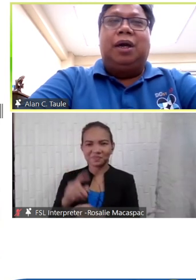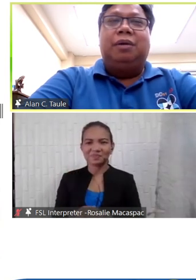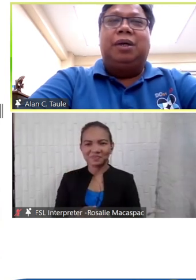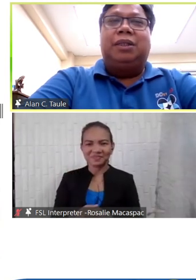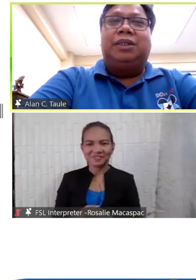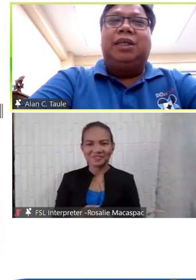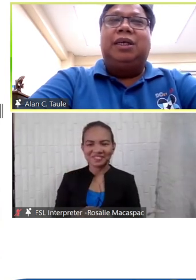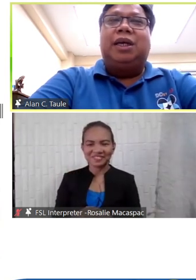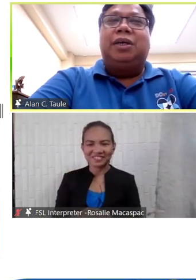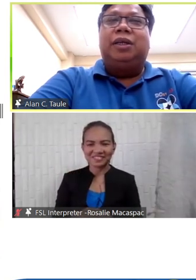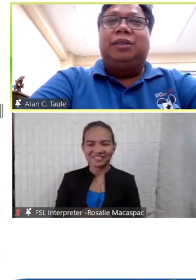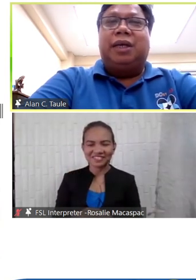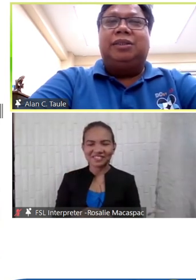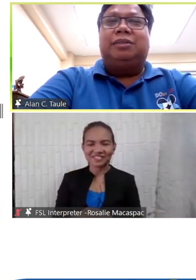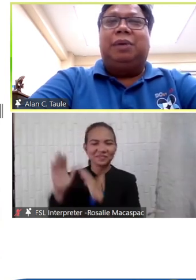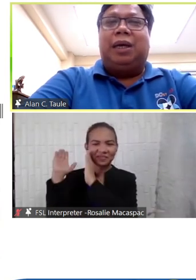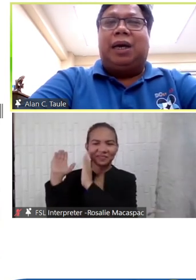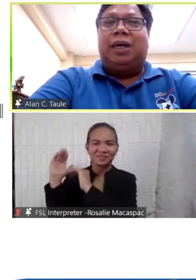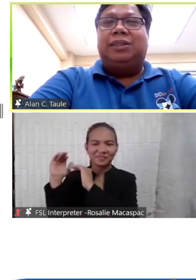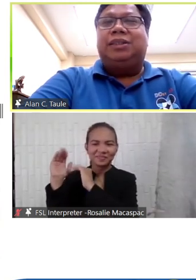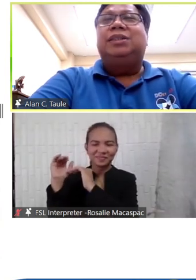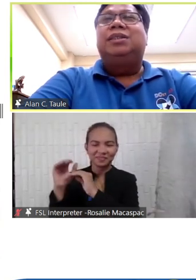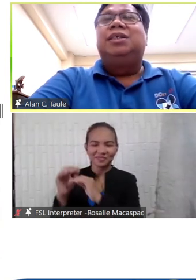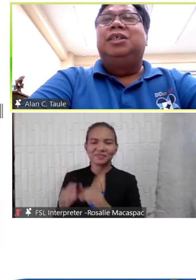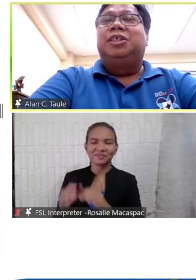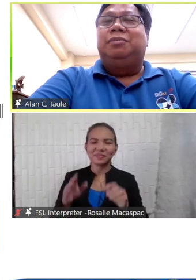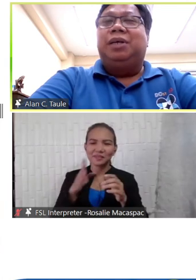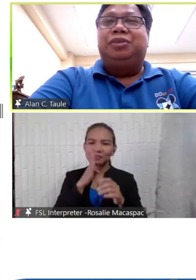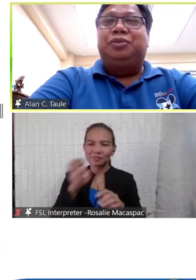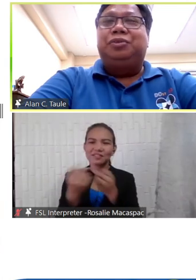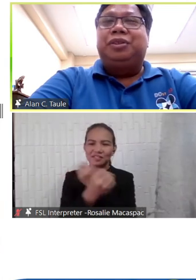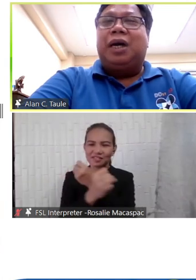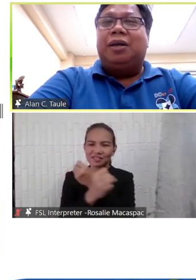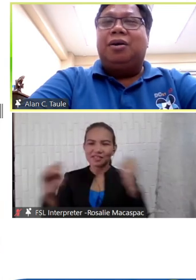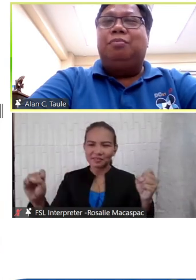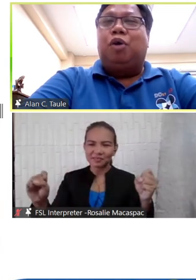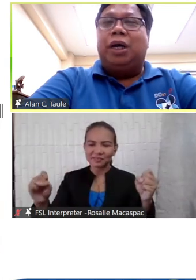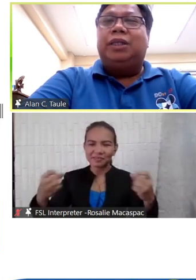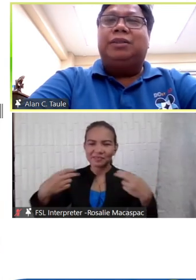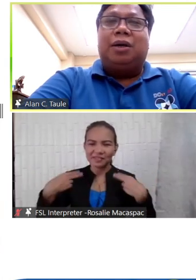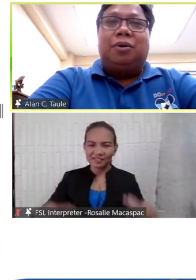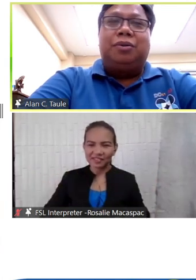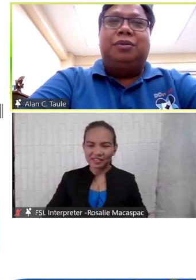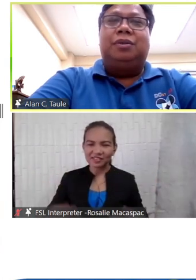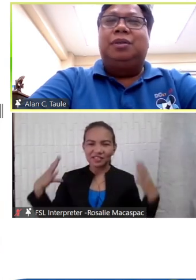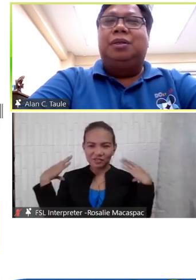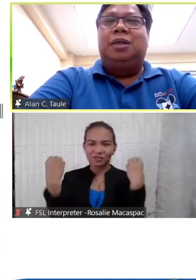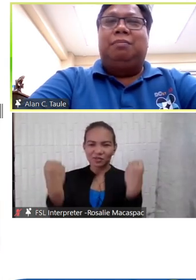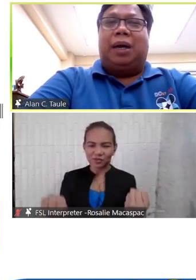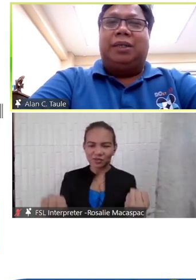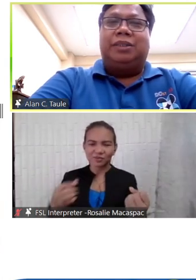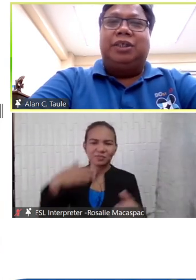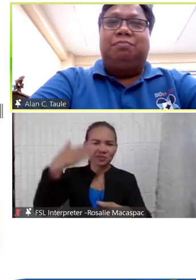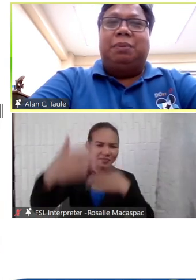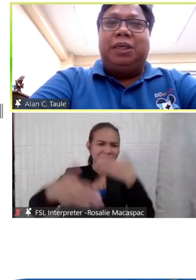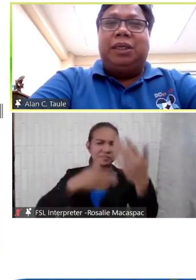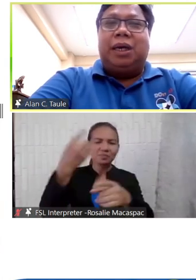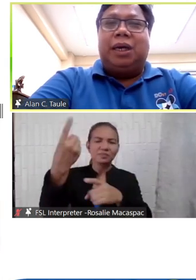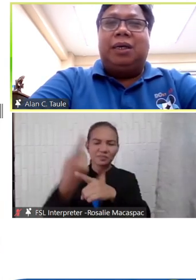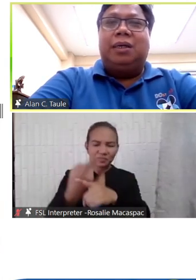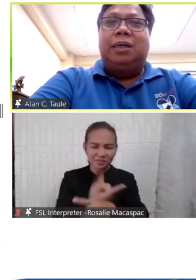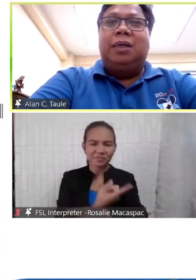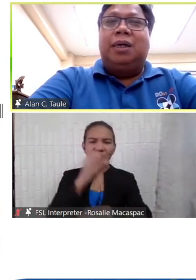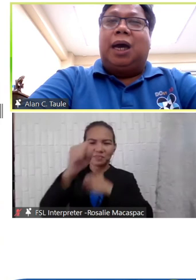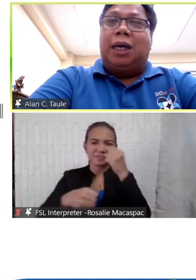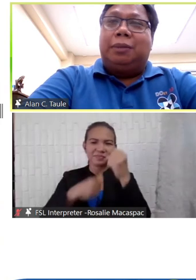2021. Naway manatili kayong ligtas at malakas sa mga susunod na araw, buwan at taon para sa inyong